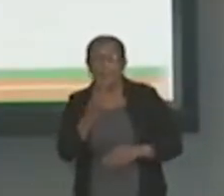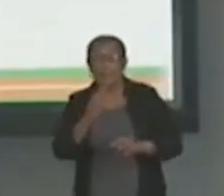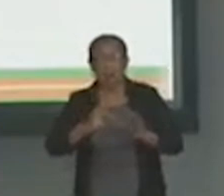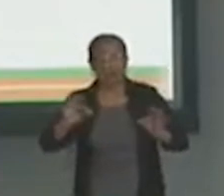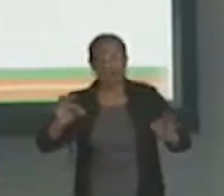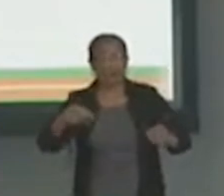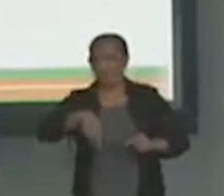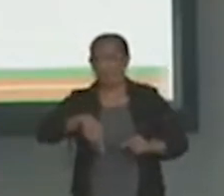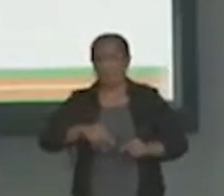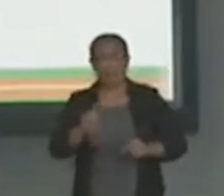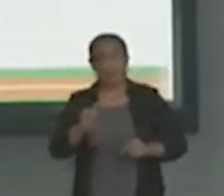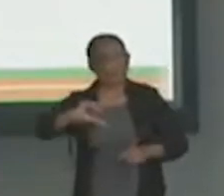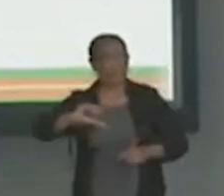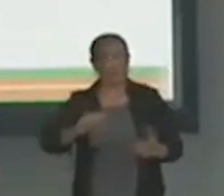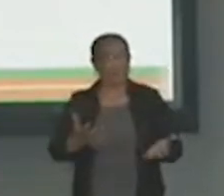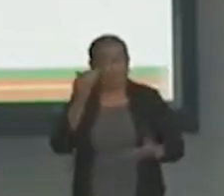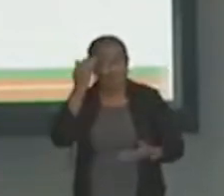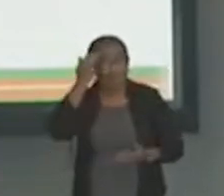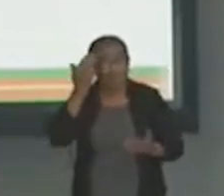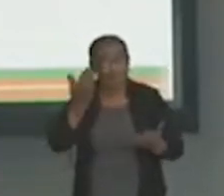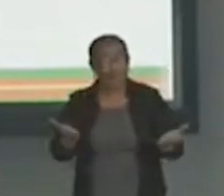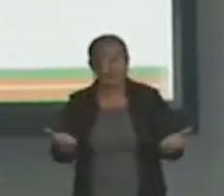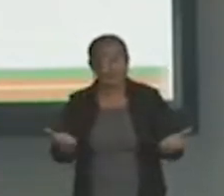meer. Kent u dit?